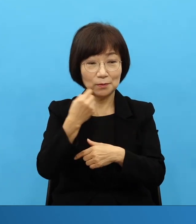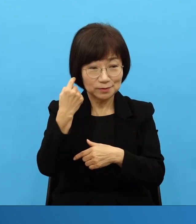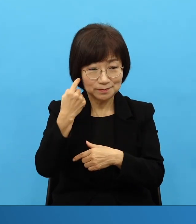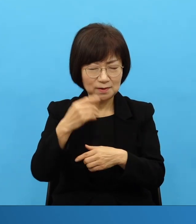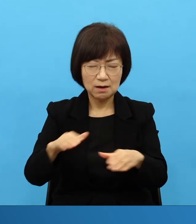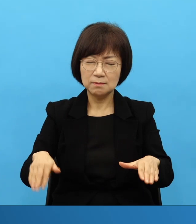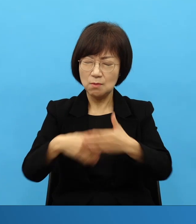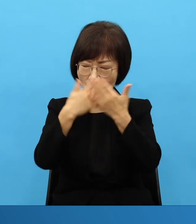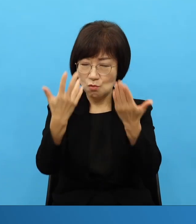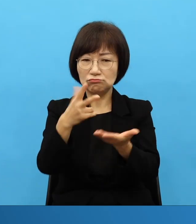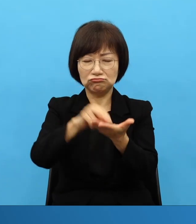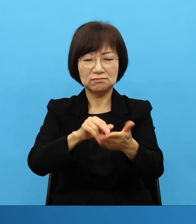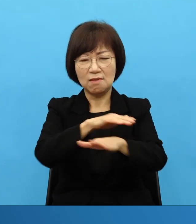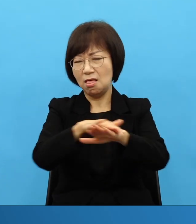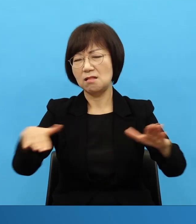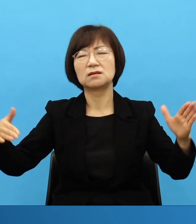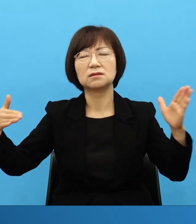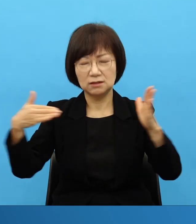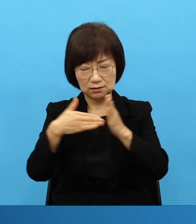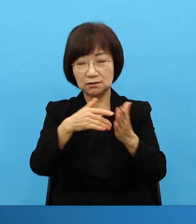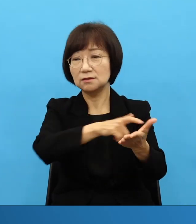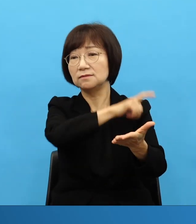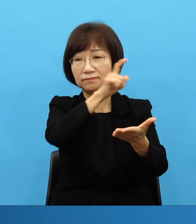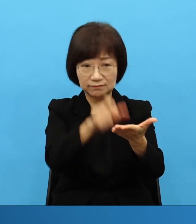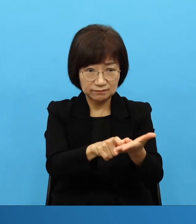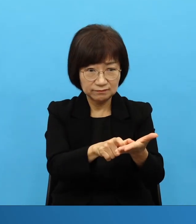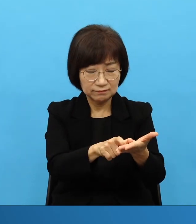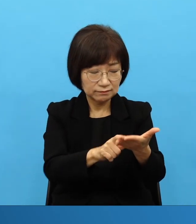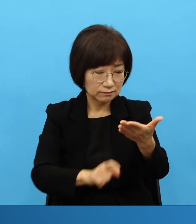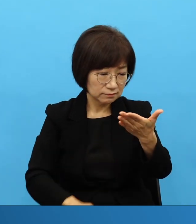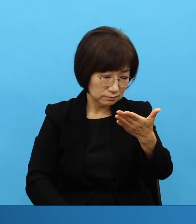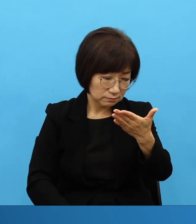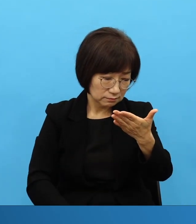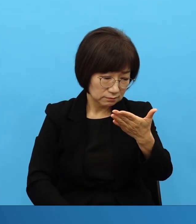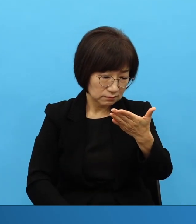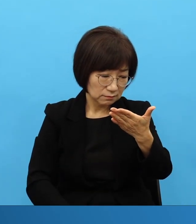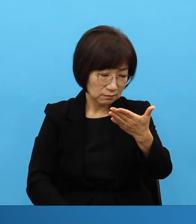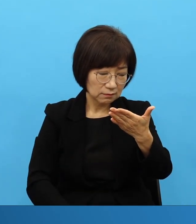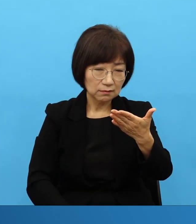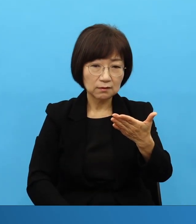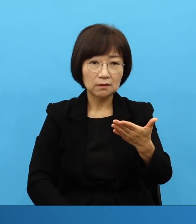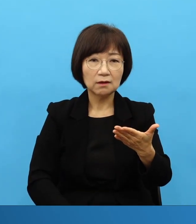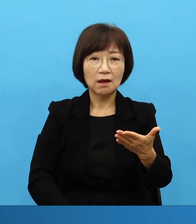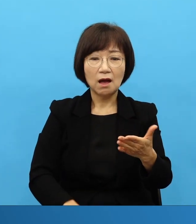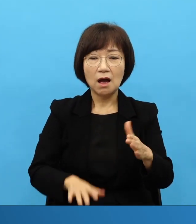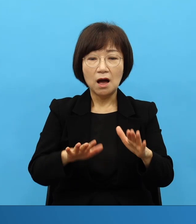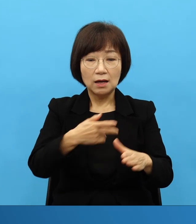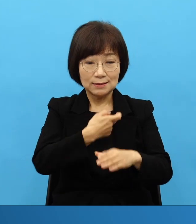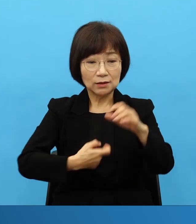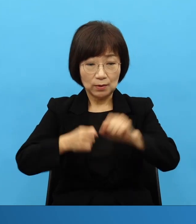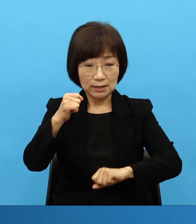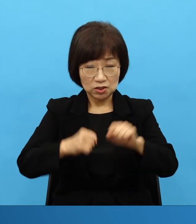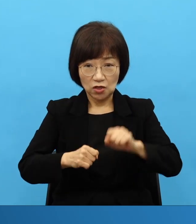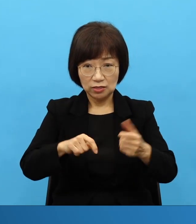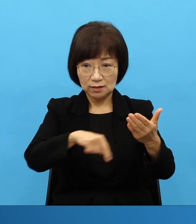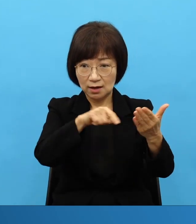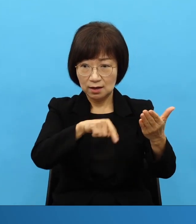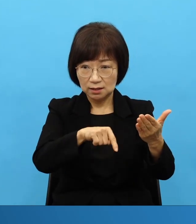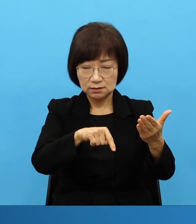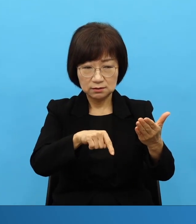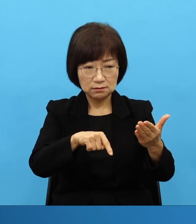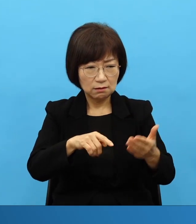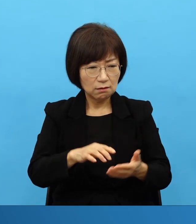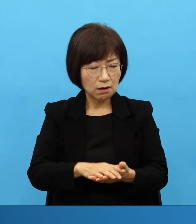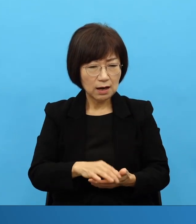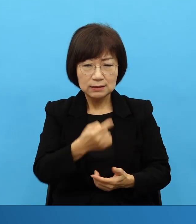Theophilus, we're talking about the book of Luke, talking about the works and the acts of Jesus. 지금부터는 그 정명을 설명하겠다. And then he talks and says, 그게 I will